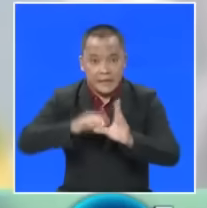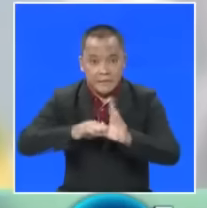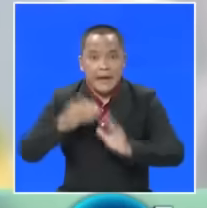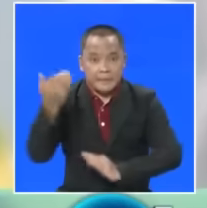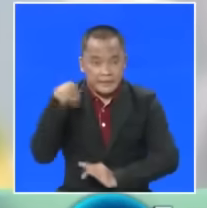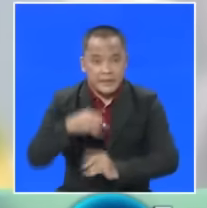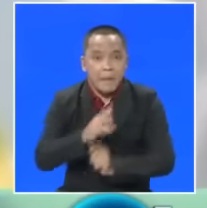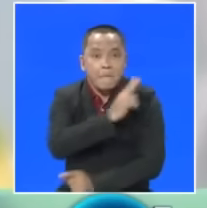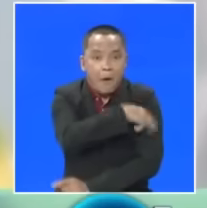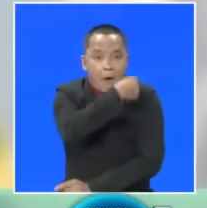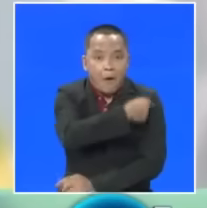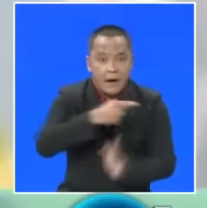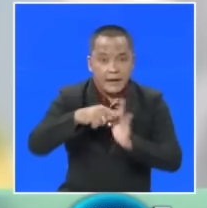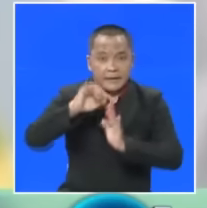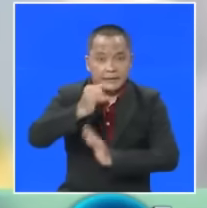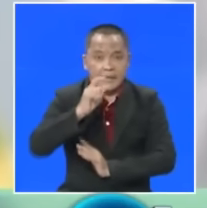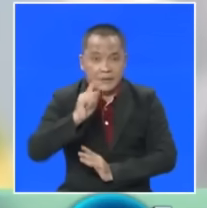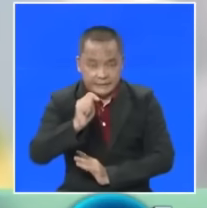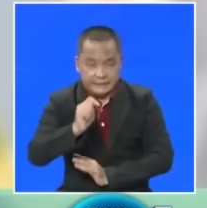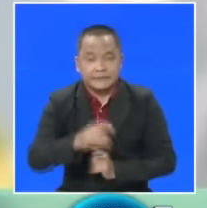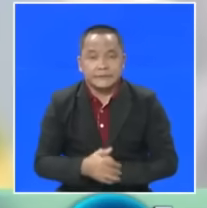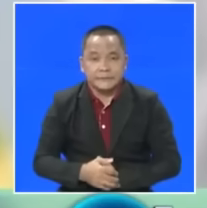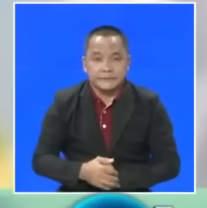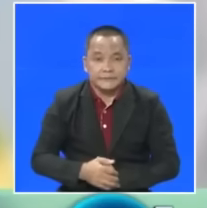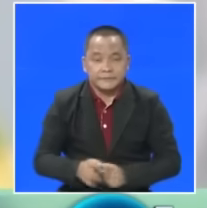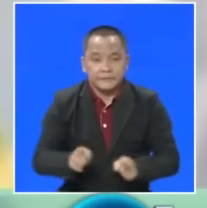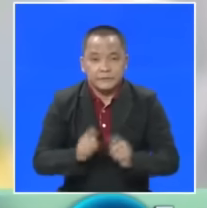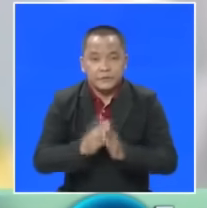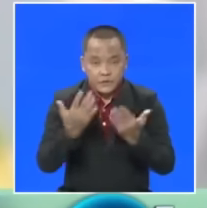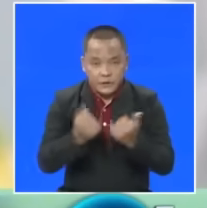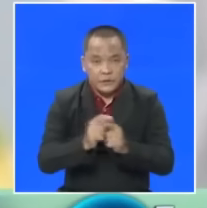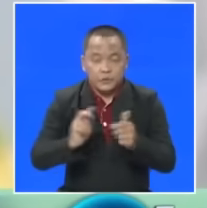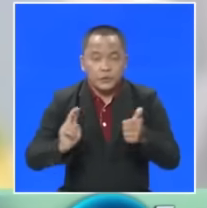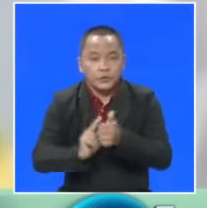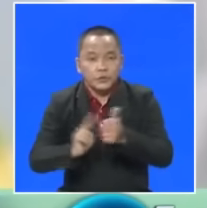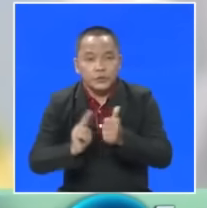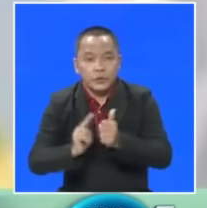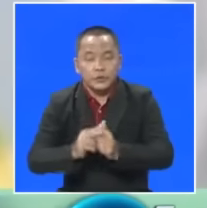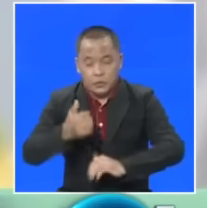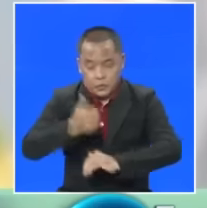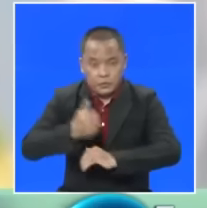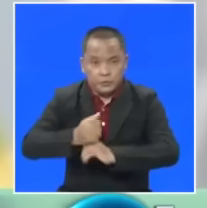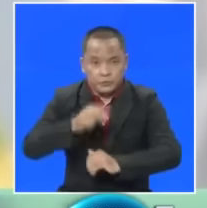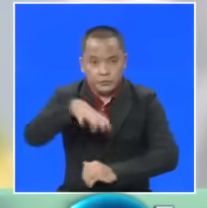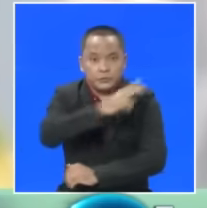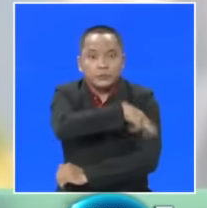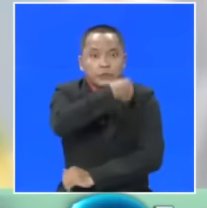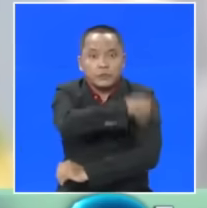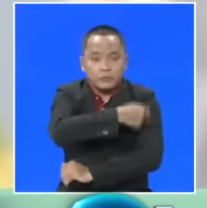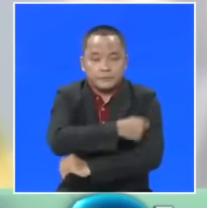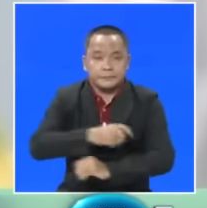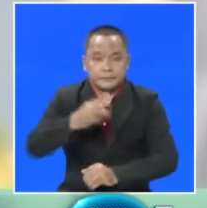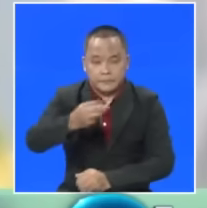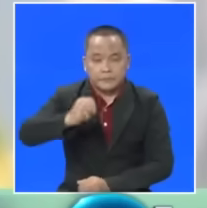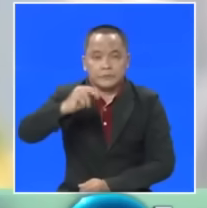ยังมีหมอเจตหรือนายแพทย์เจตบุญยวงศ์วิโรจน์ปัจจุบันเป็นผู้ช่วยผู้อำนวยการโรงพยาบาลมหารา